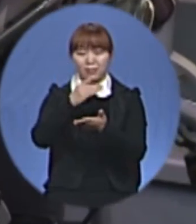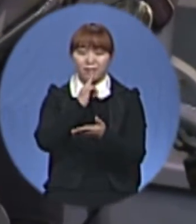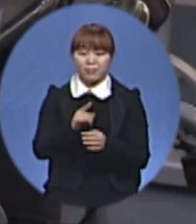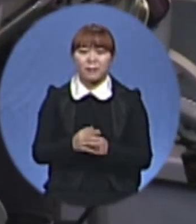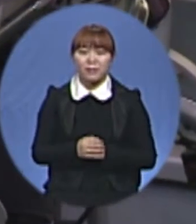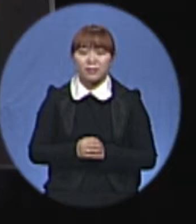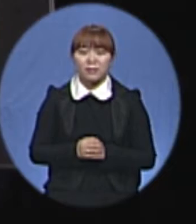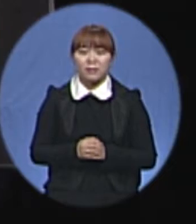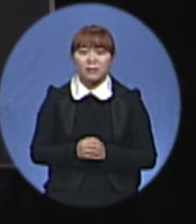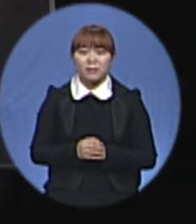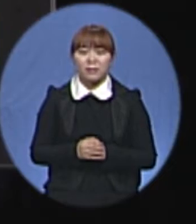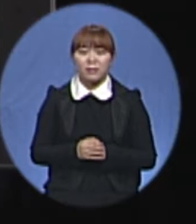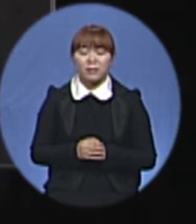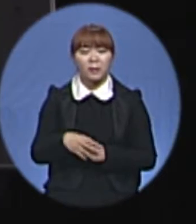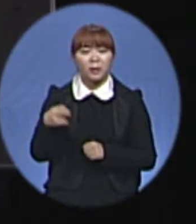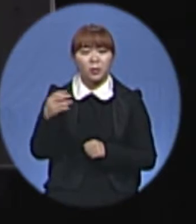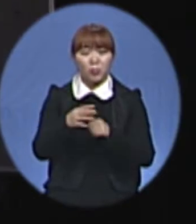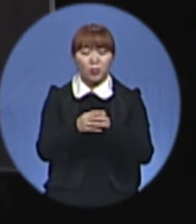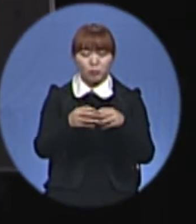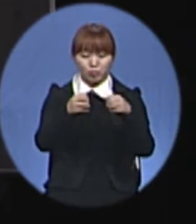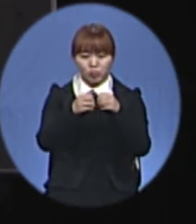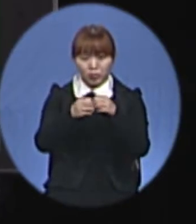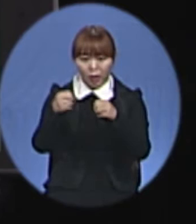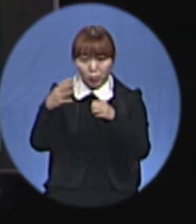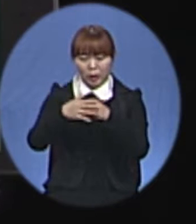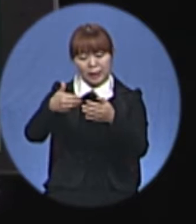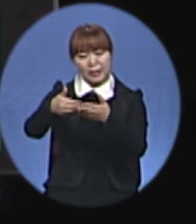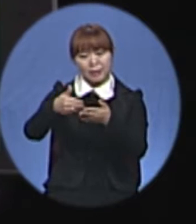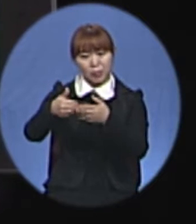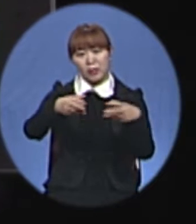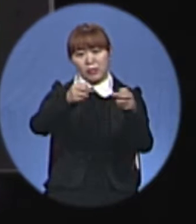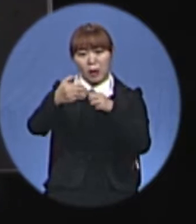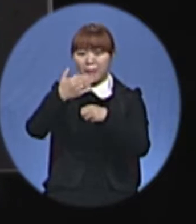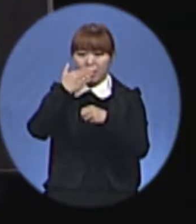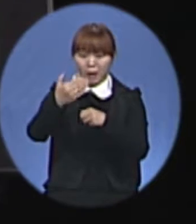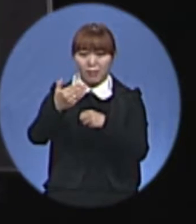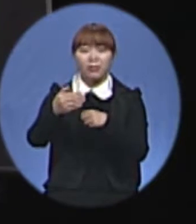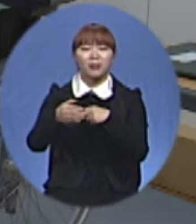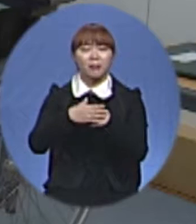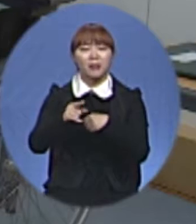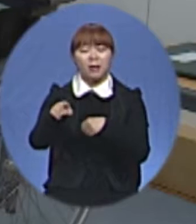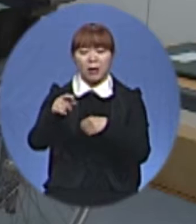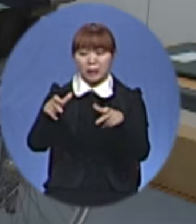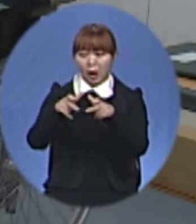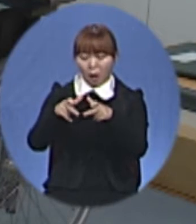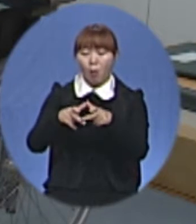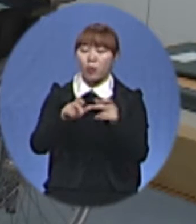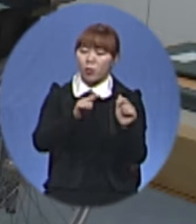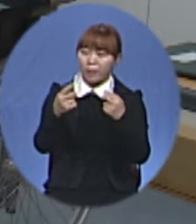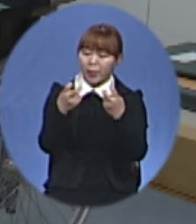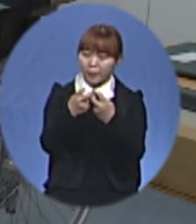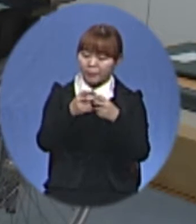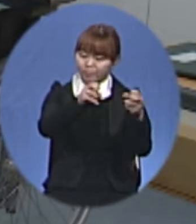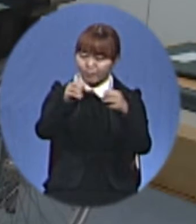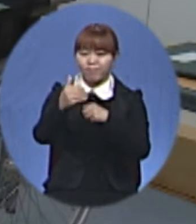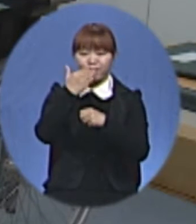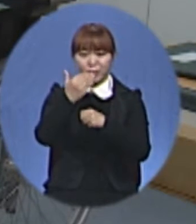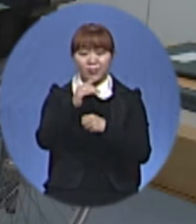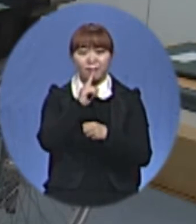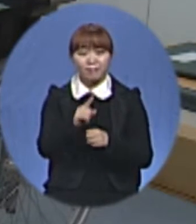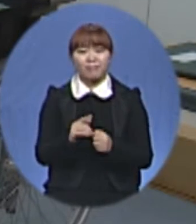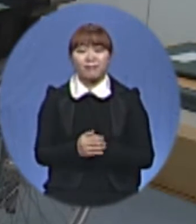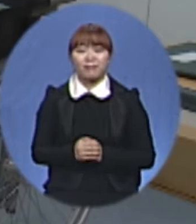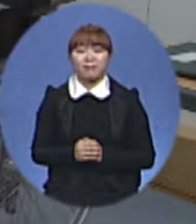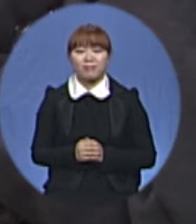만들었습니다. 아울러 문자뿐만 아니라 그림으로도 소통이 되도록 개발해 이용인이 다양한 방법으로 의사소통을 할 수